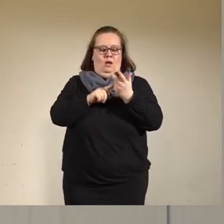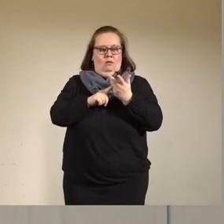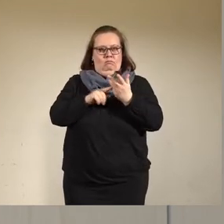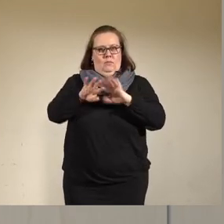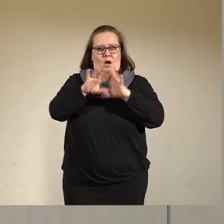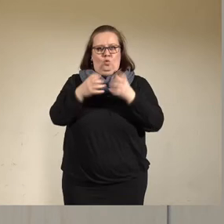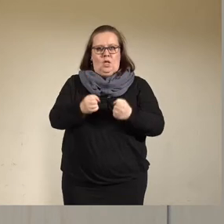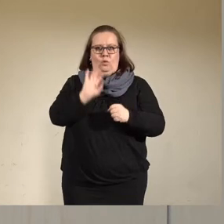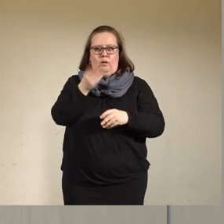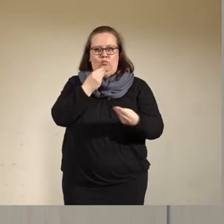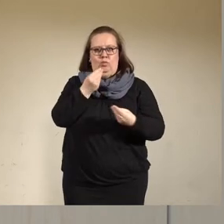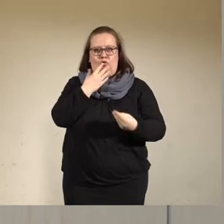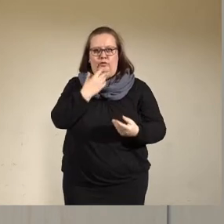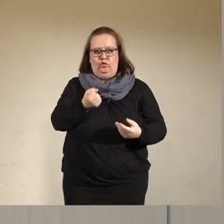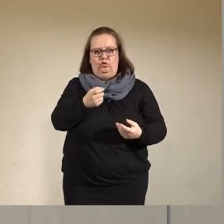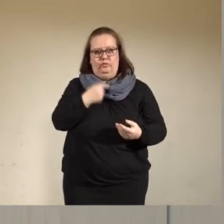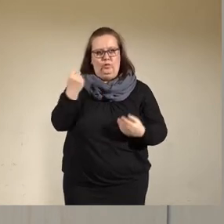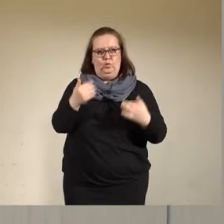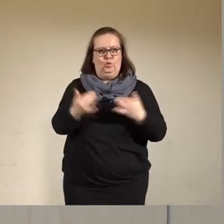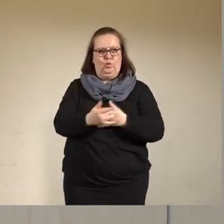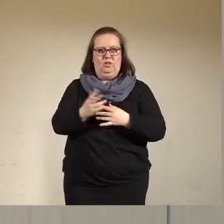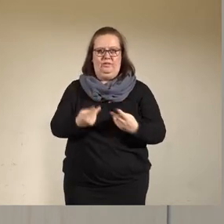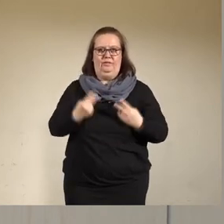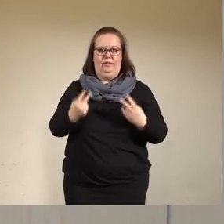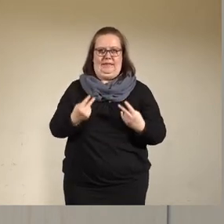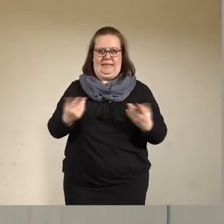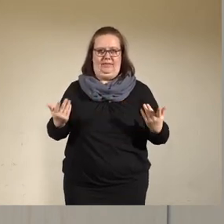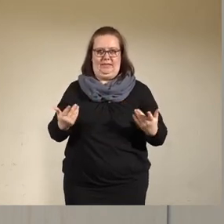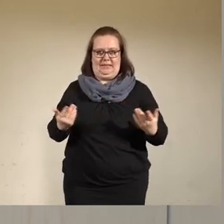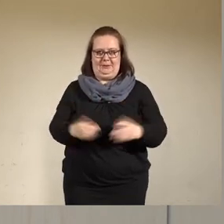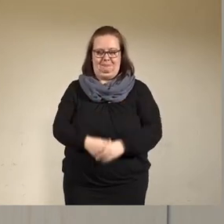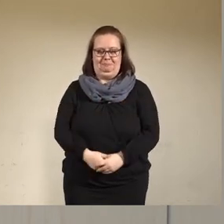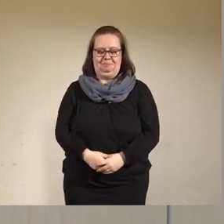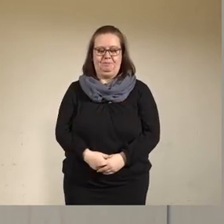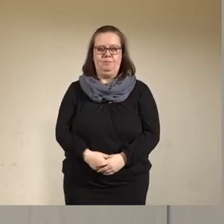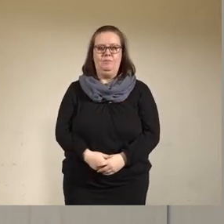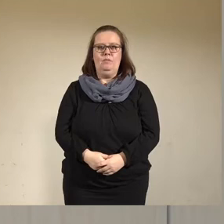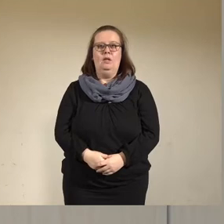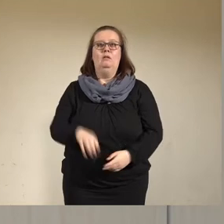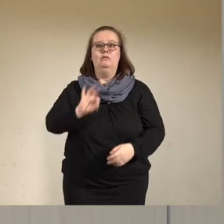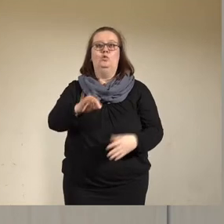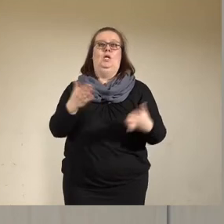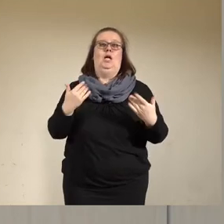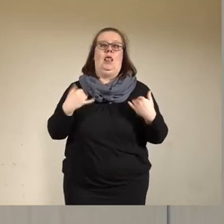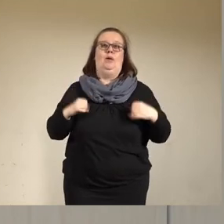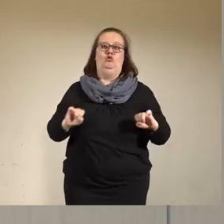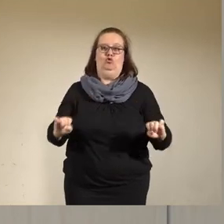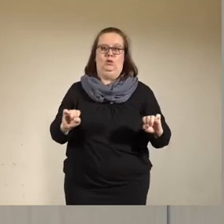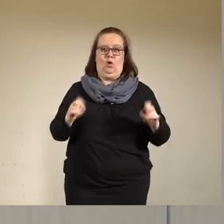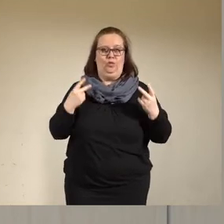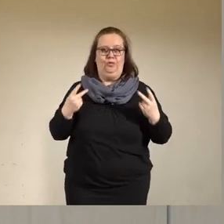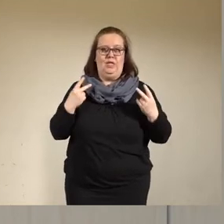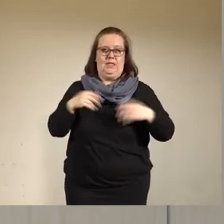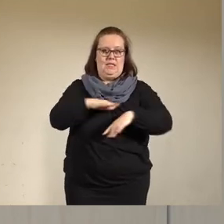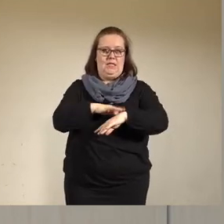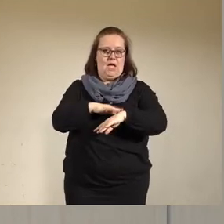dieses Haushalts eingehen, die für uns Grüne besonders wichtig sind. Für uns bleibt der Klimaschutz auch in den schwierigen